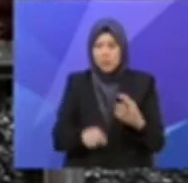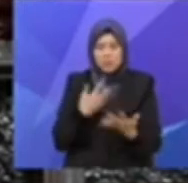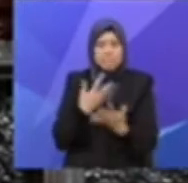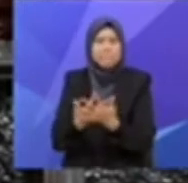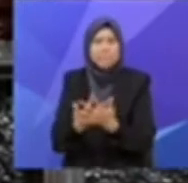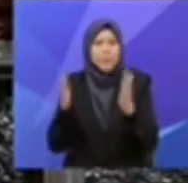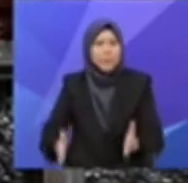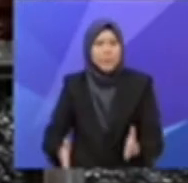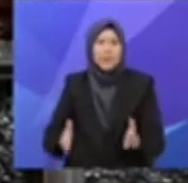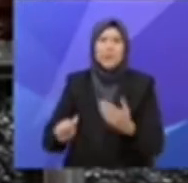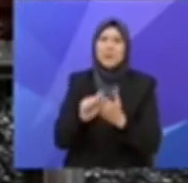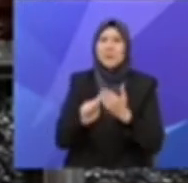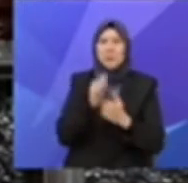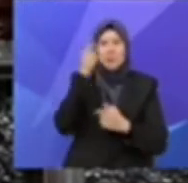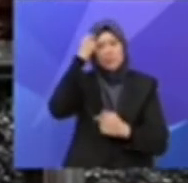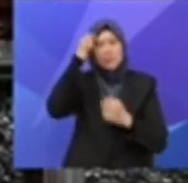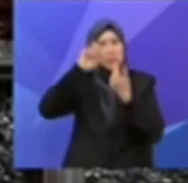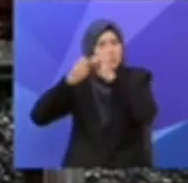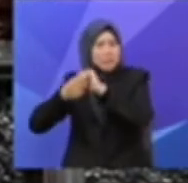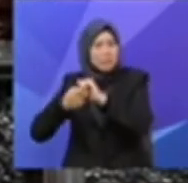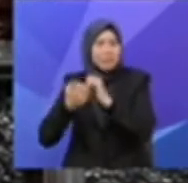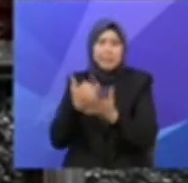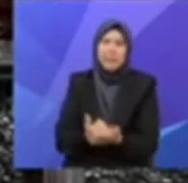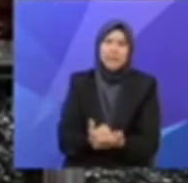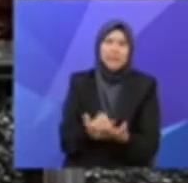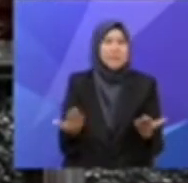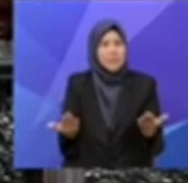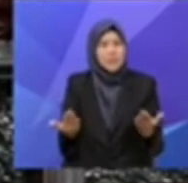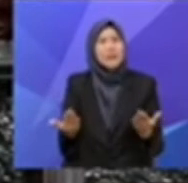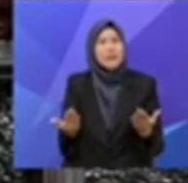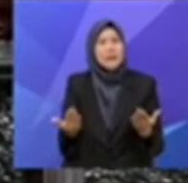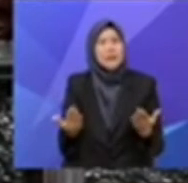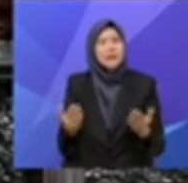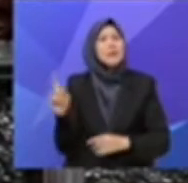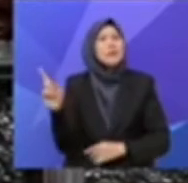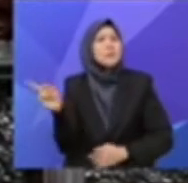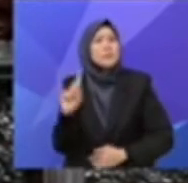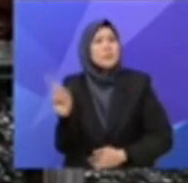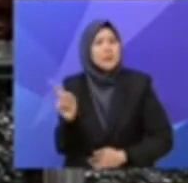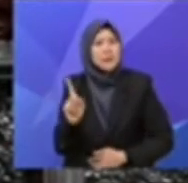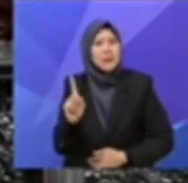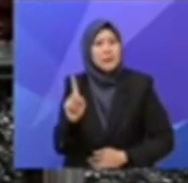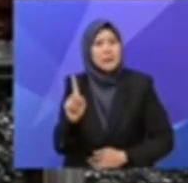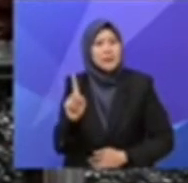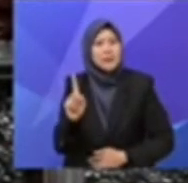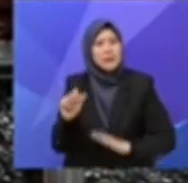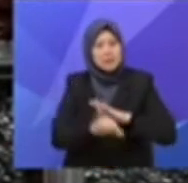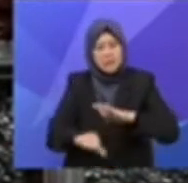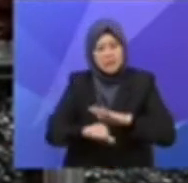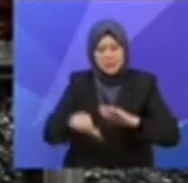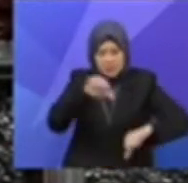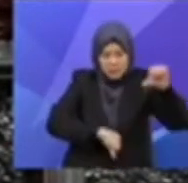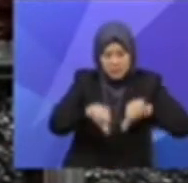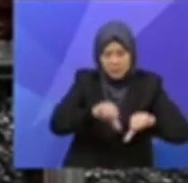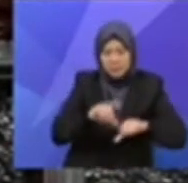rakyat lama-lama risiko serangan mental dan sebagainya Dimanakah Assassins dan